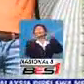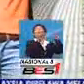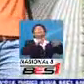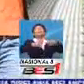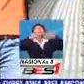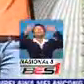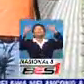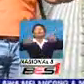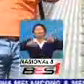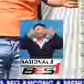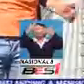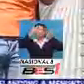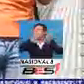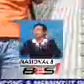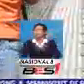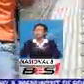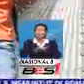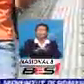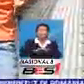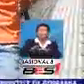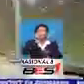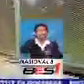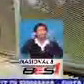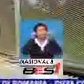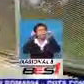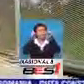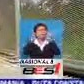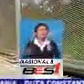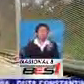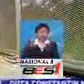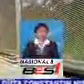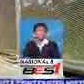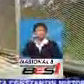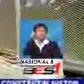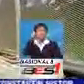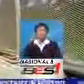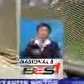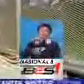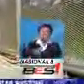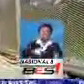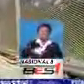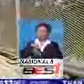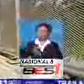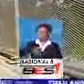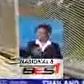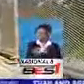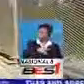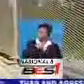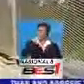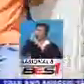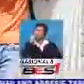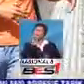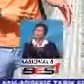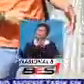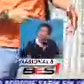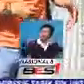menghirup udara yang nyaman. Best, memang best. Tapi yang lagi best kalau anda sendiri merasai pengalaman ini apabila